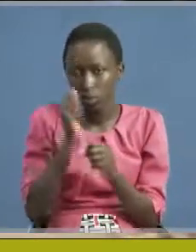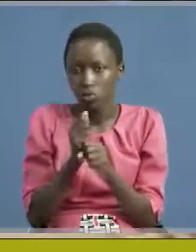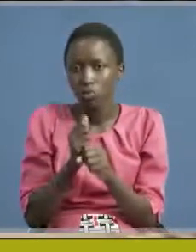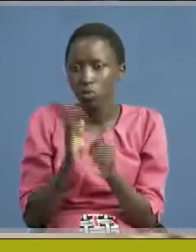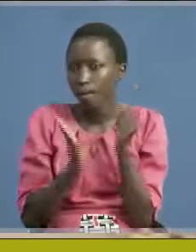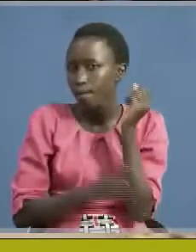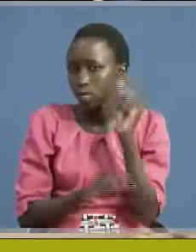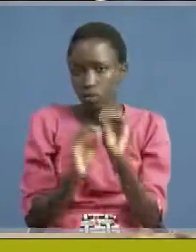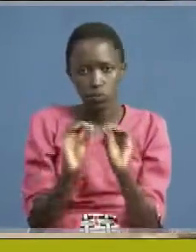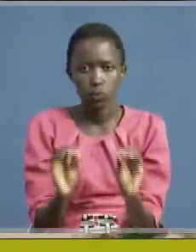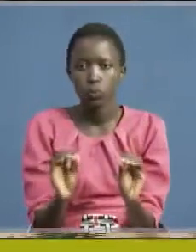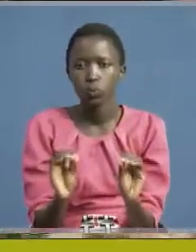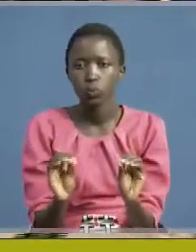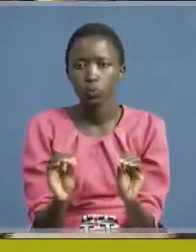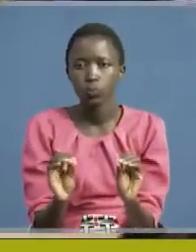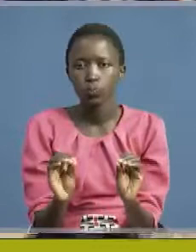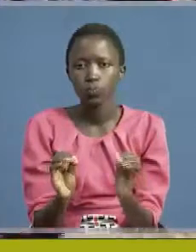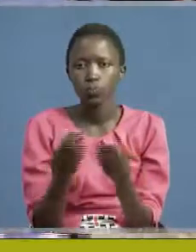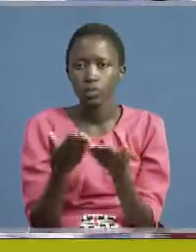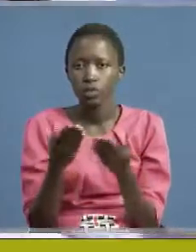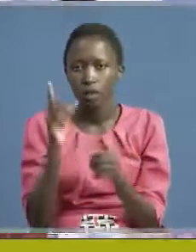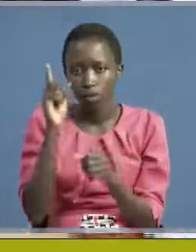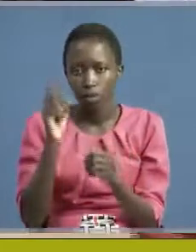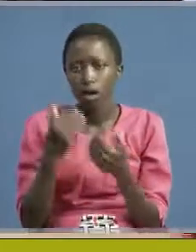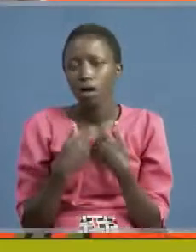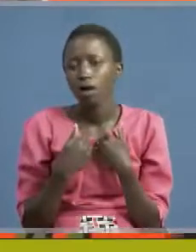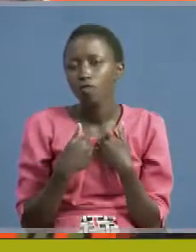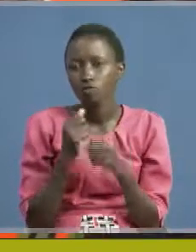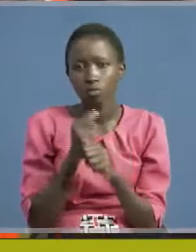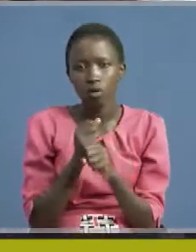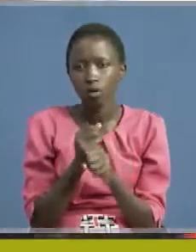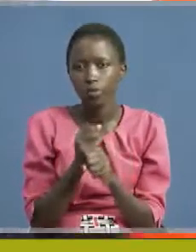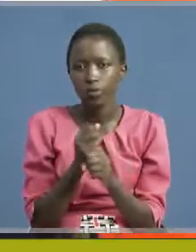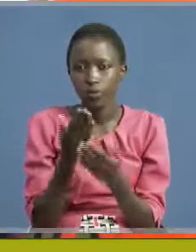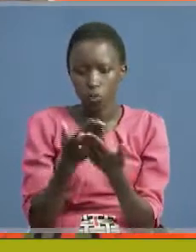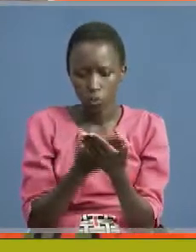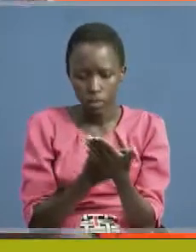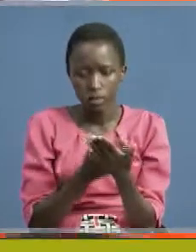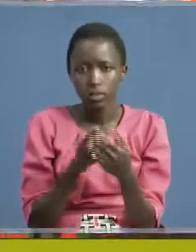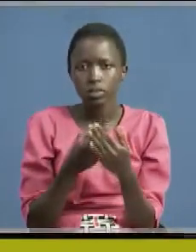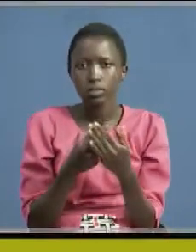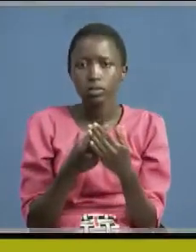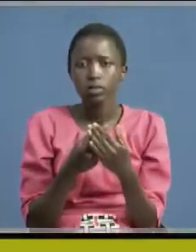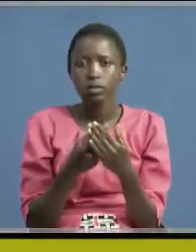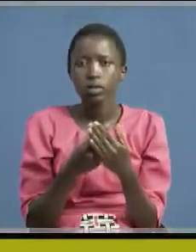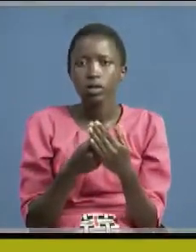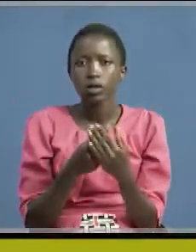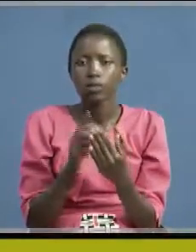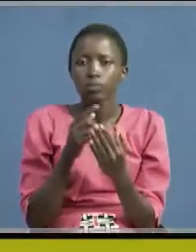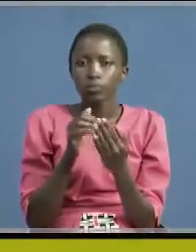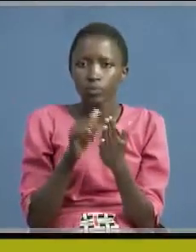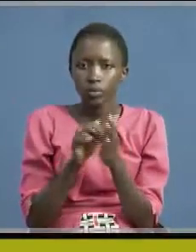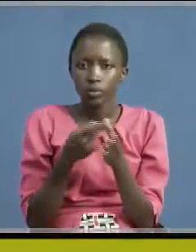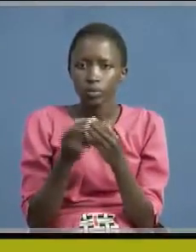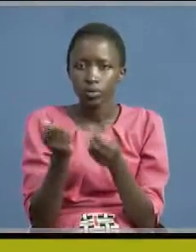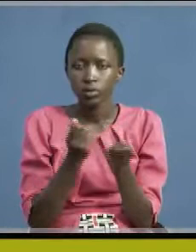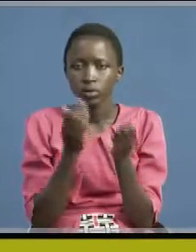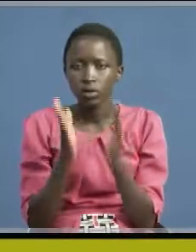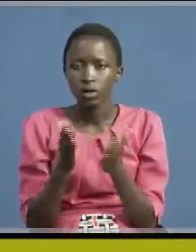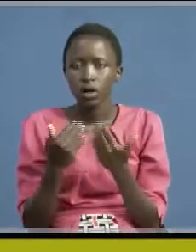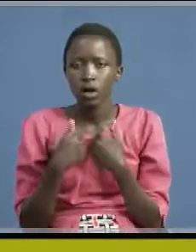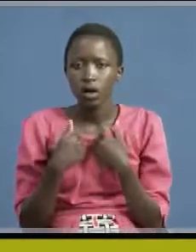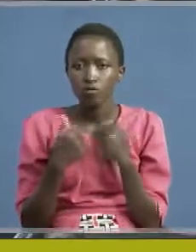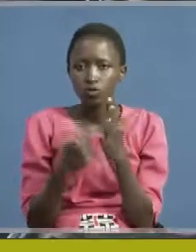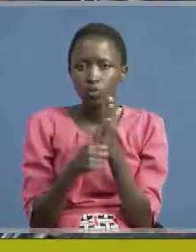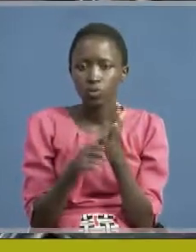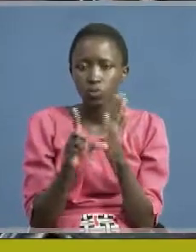mbaya. Vitu za kazi lazima tukue nazo. Licha kuzikumbatia, madereva ambao wanaathiriwa moja kwa moja